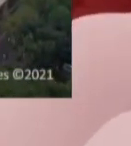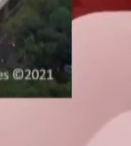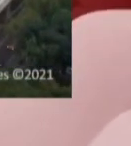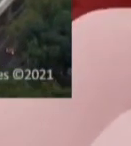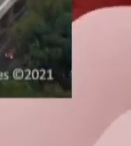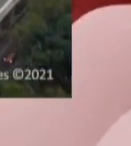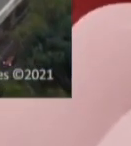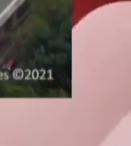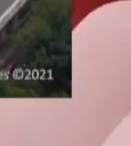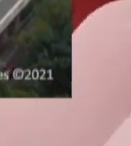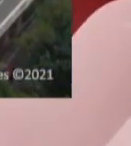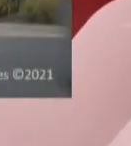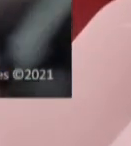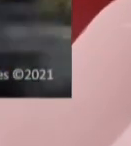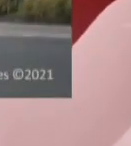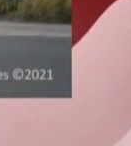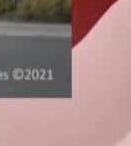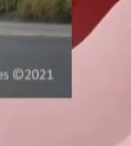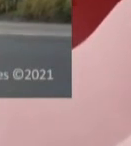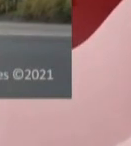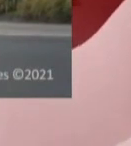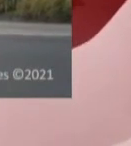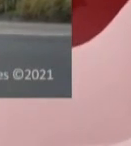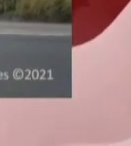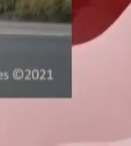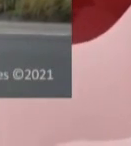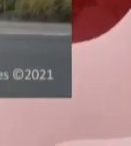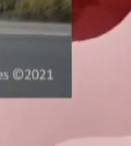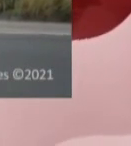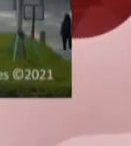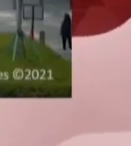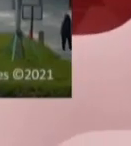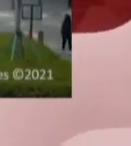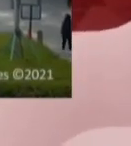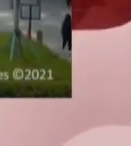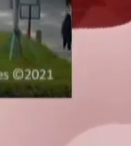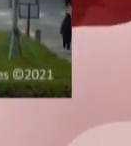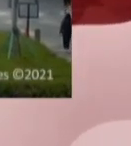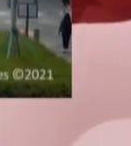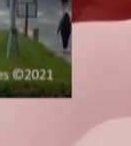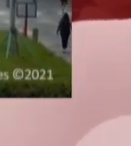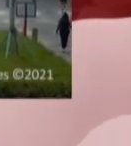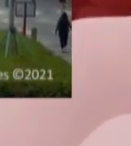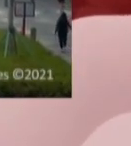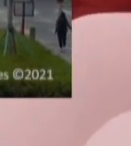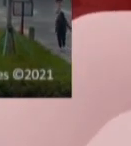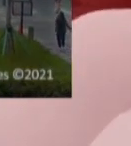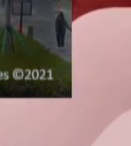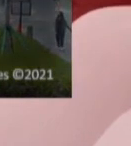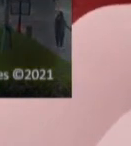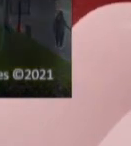warga harus ikut berkontribusi. Tanpa kesatuan itu, kita tak akan mampu menghentikan penyebaran